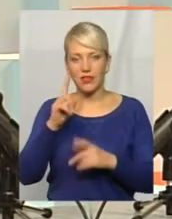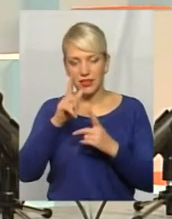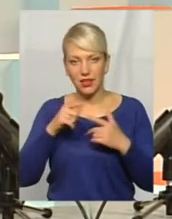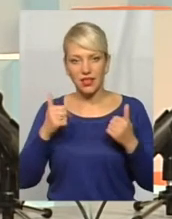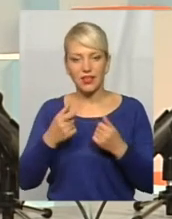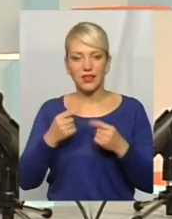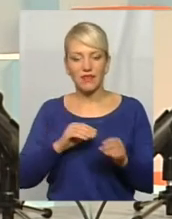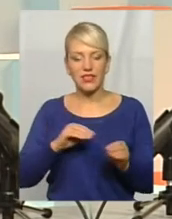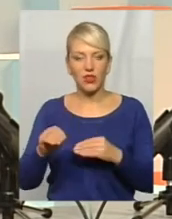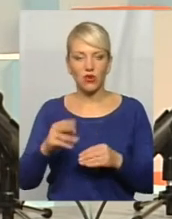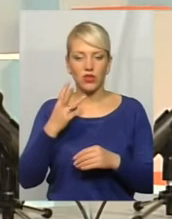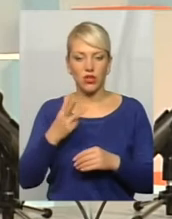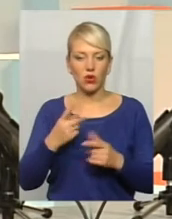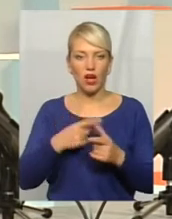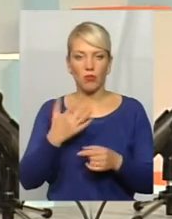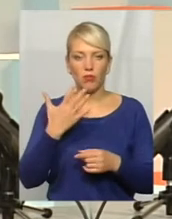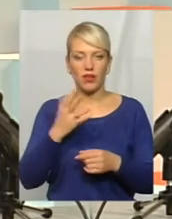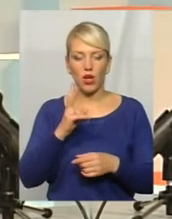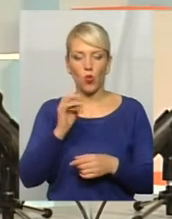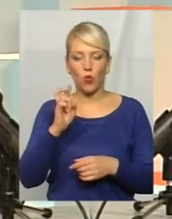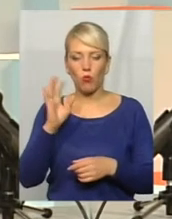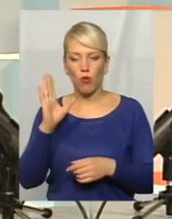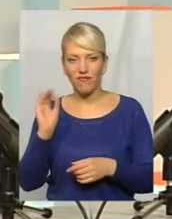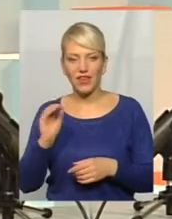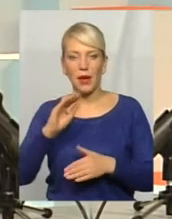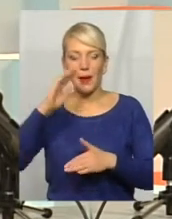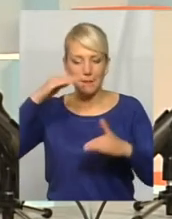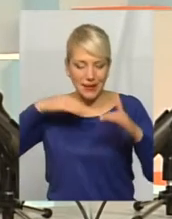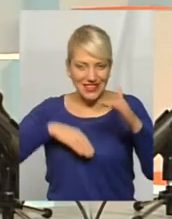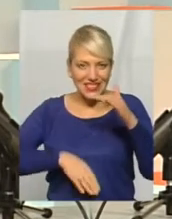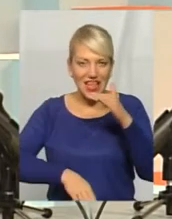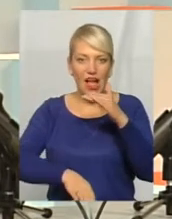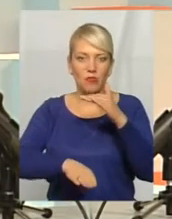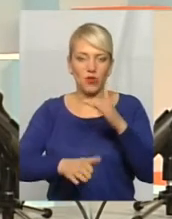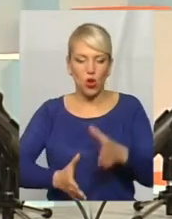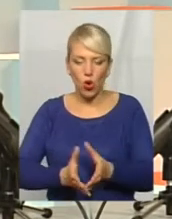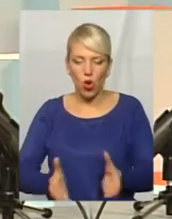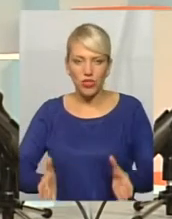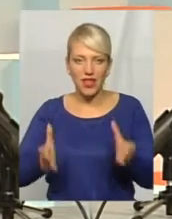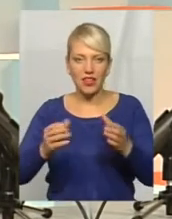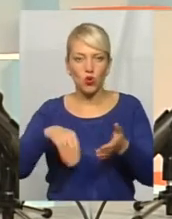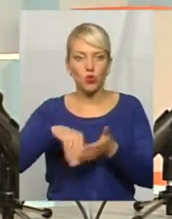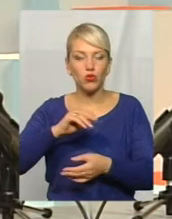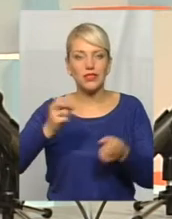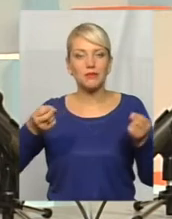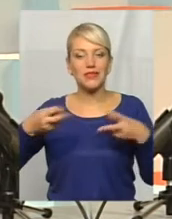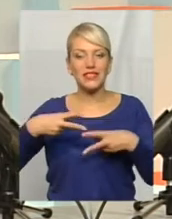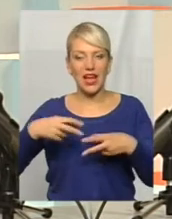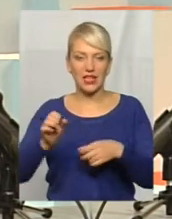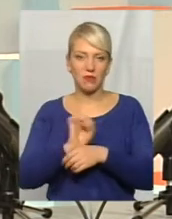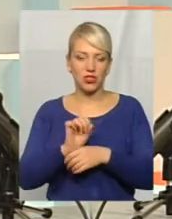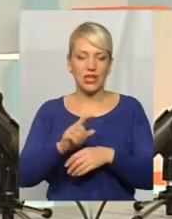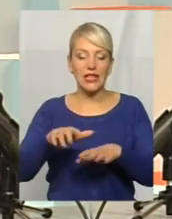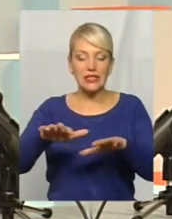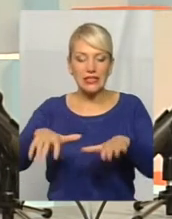де становлять трьох або п'ятикубові контейнери підземні, купують спеціальні машини, які це сміття забирають,